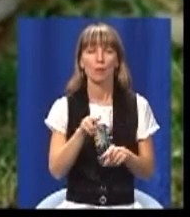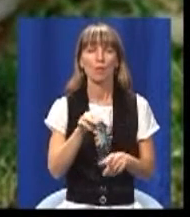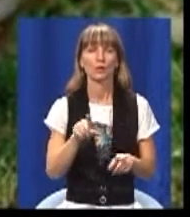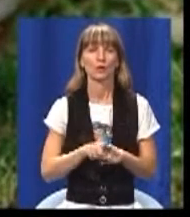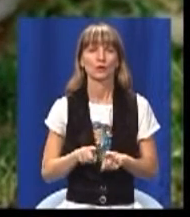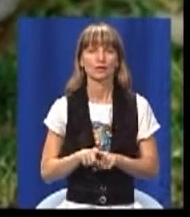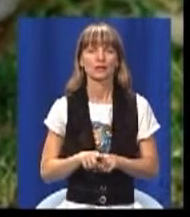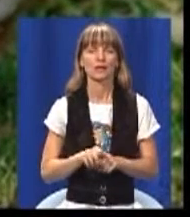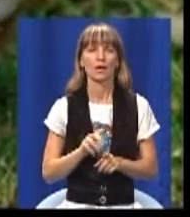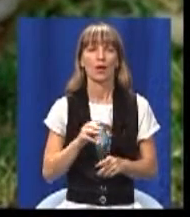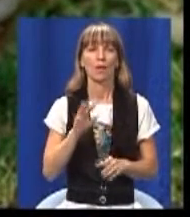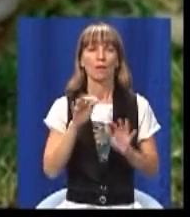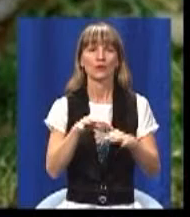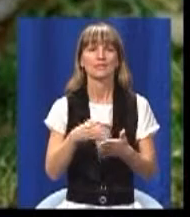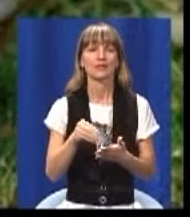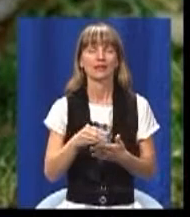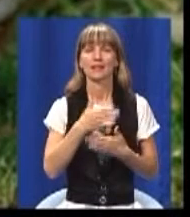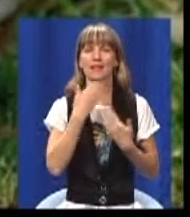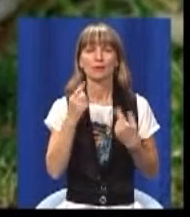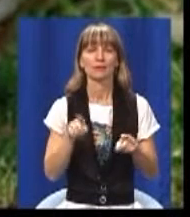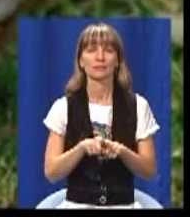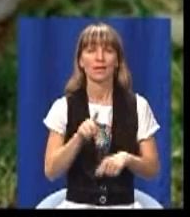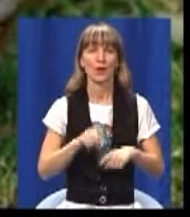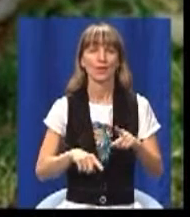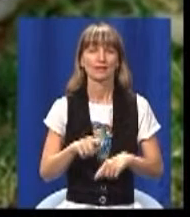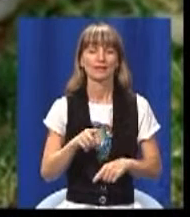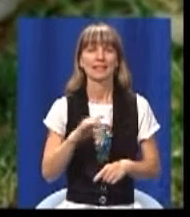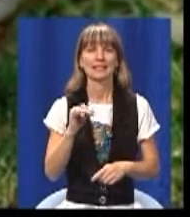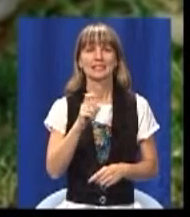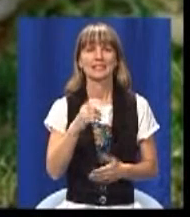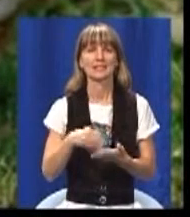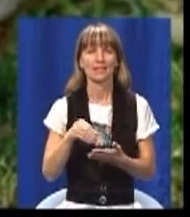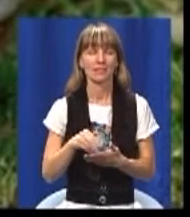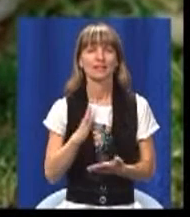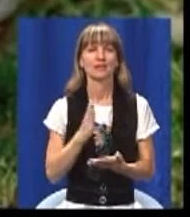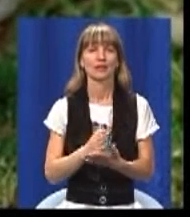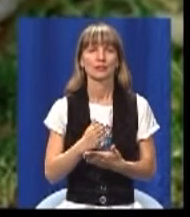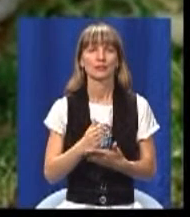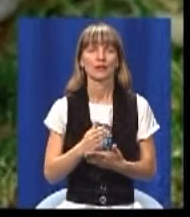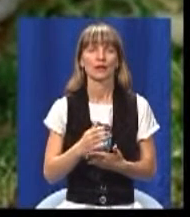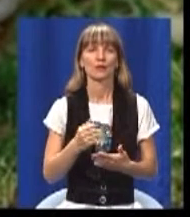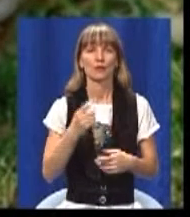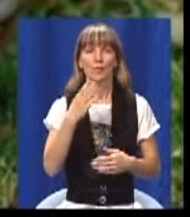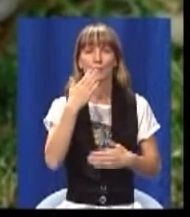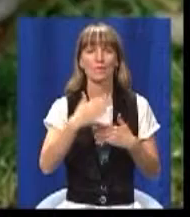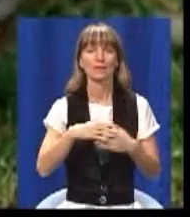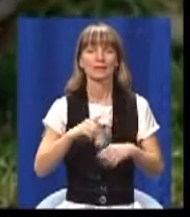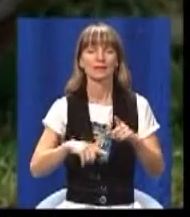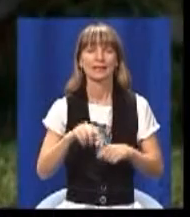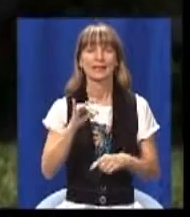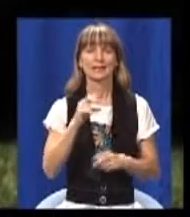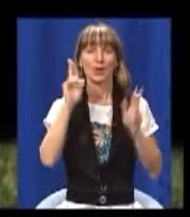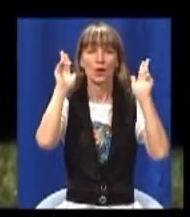схожості. Морська свинка не має ніякої спорідненості із свинею, але знаходиться в близькій спорідненості з